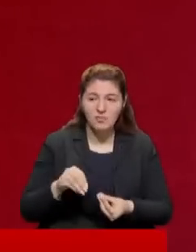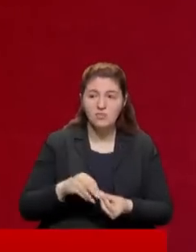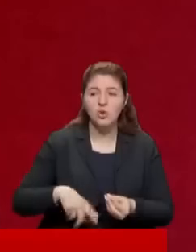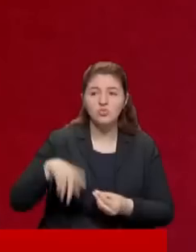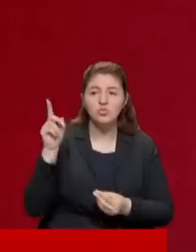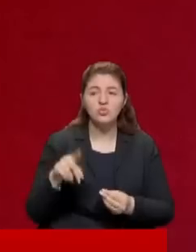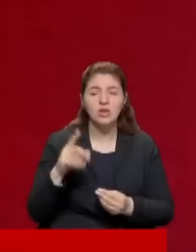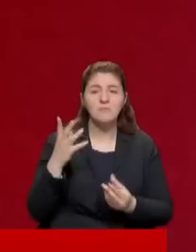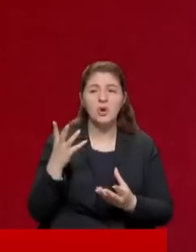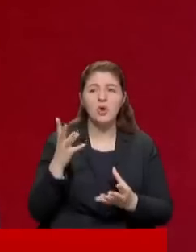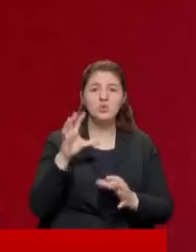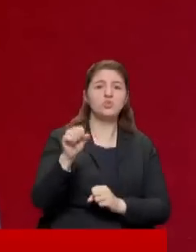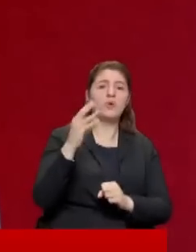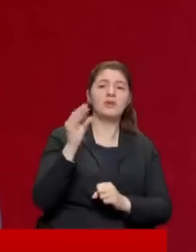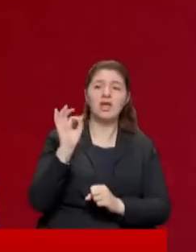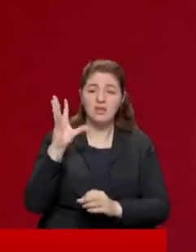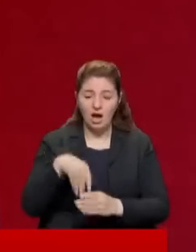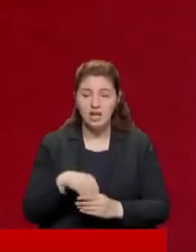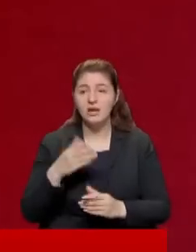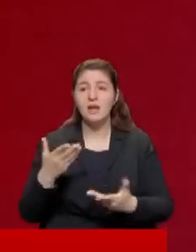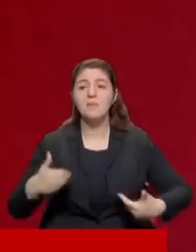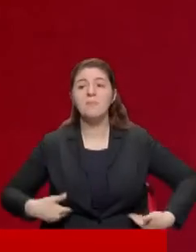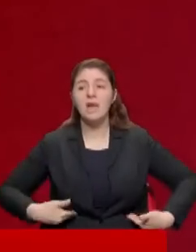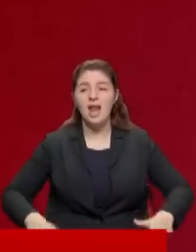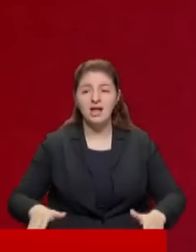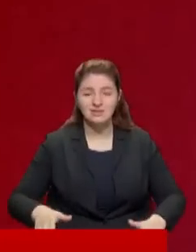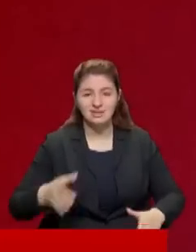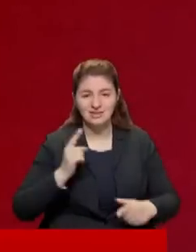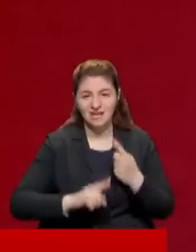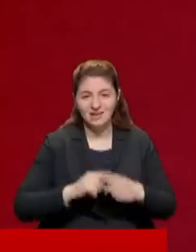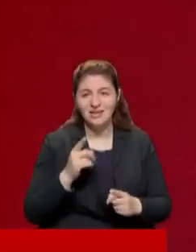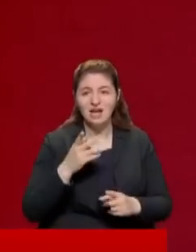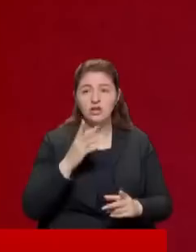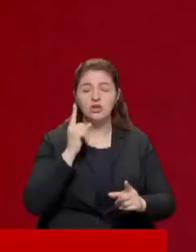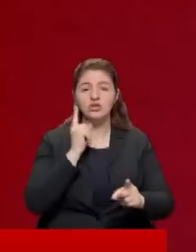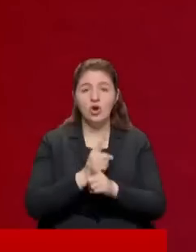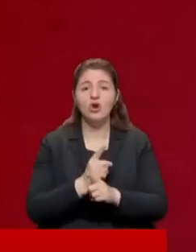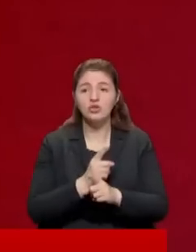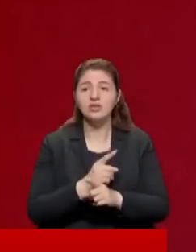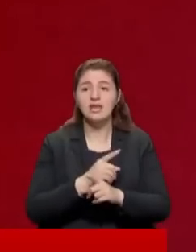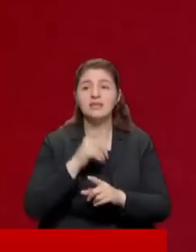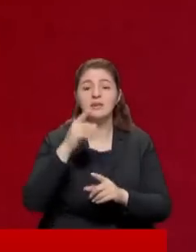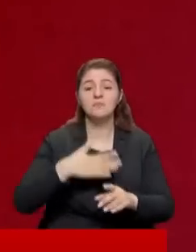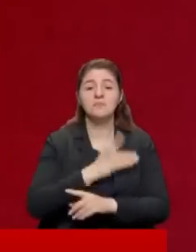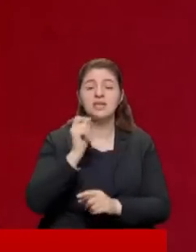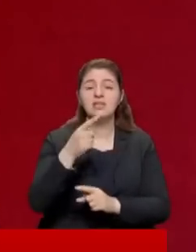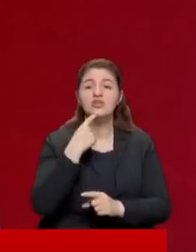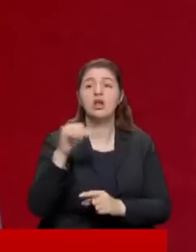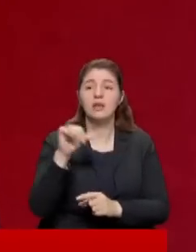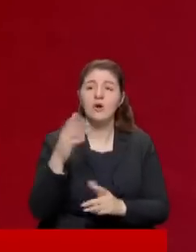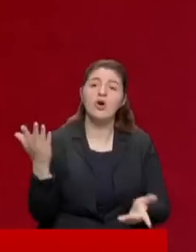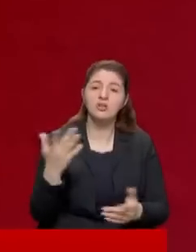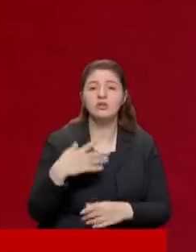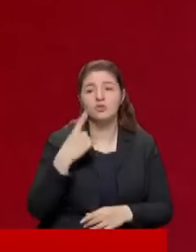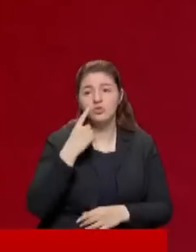gündemde tutmaklar dahil, hani ya da bel altı siyaset. Hani doğrudan mitingde sizin söyleyemediğinizi, hoş